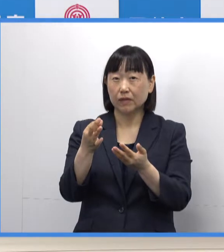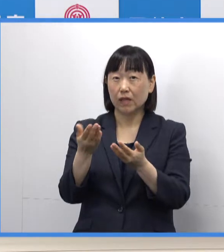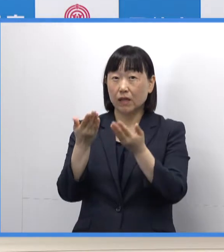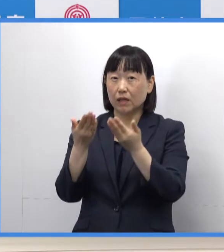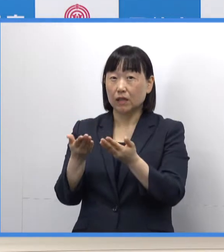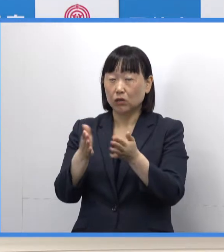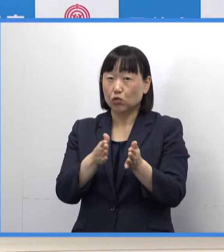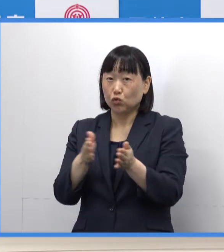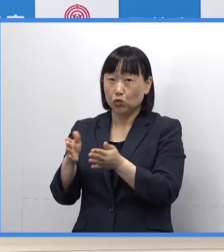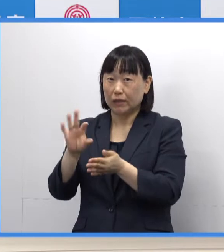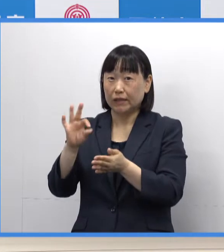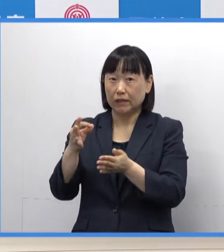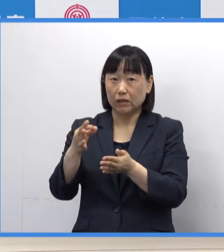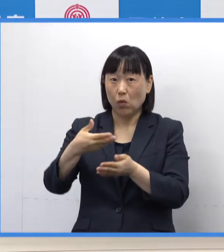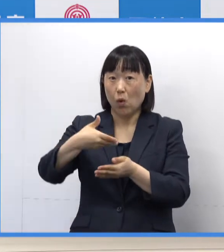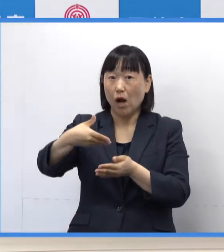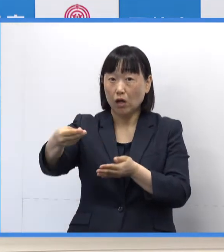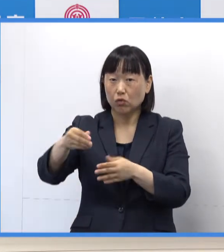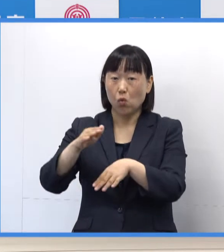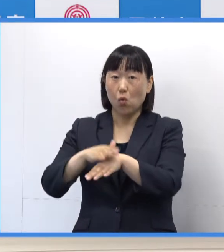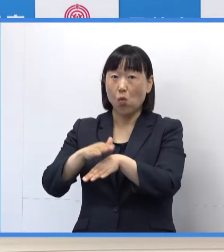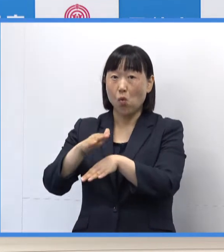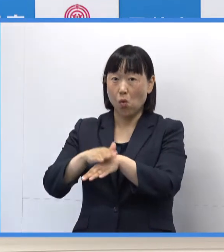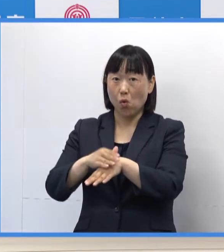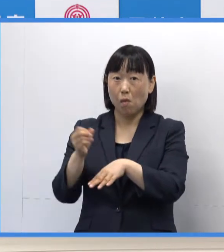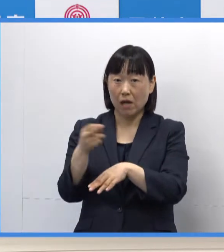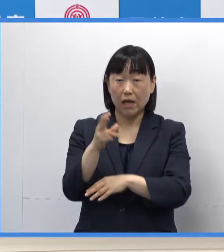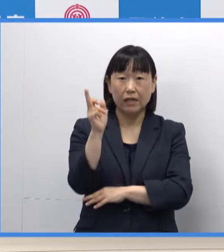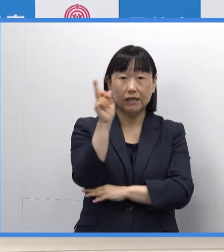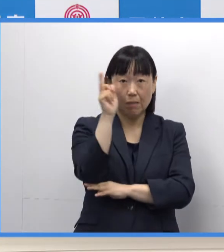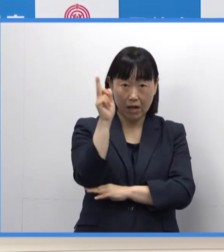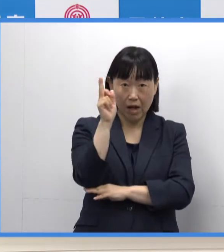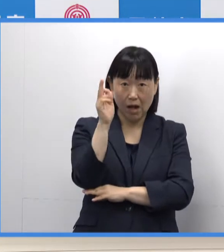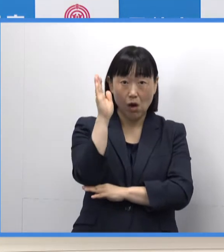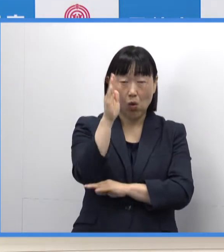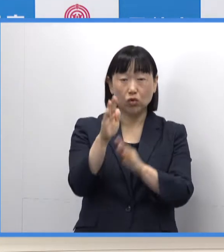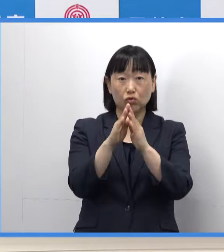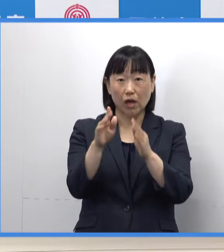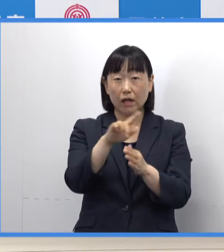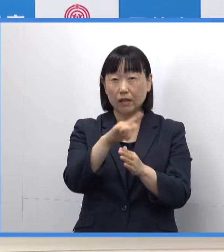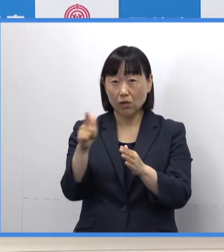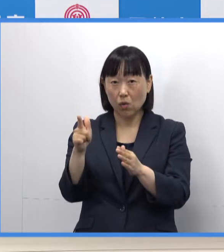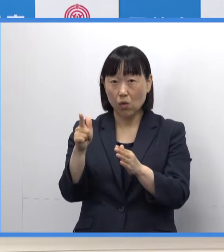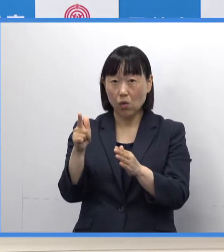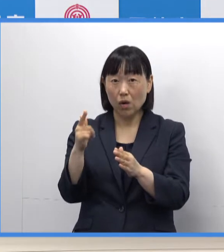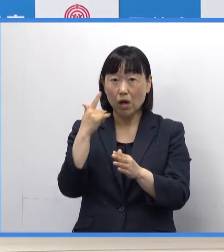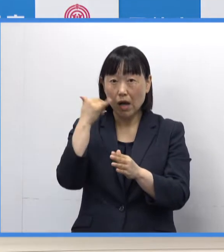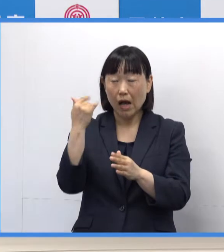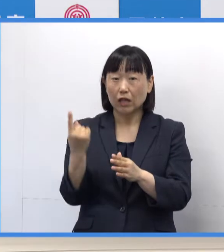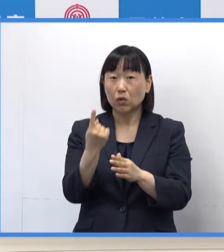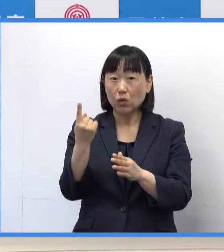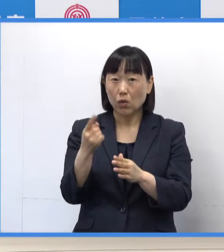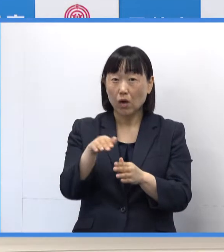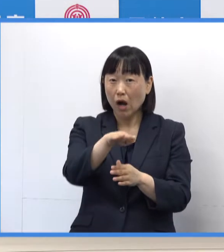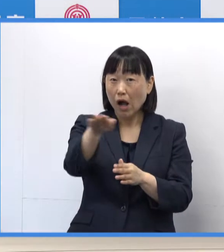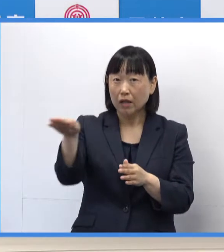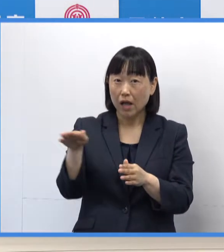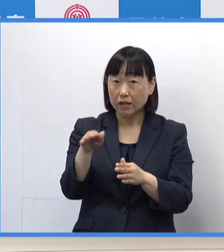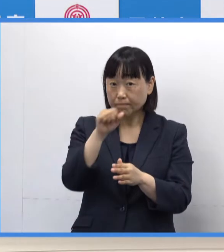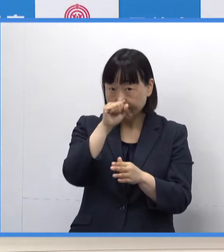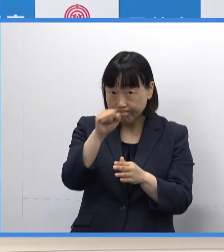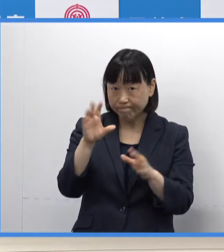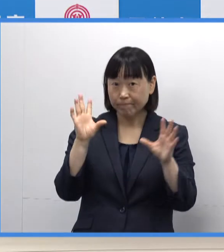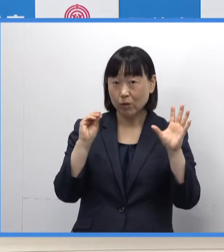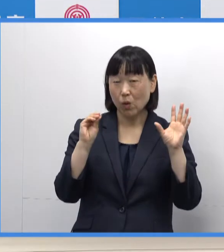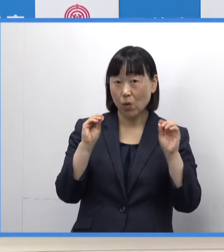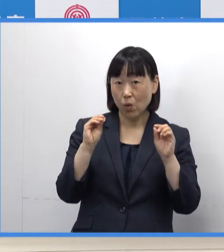就学支度資金などの貸付制度、セミナーや講習会など一人親家庭に有益な情報を